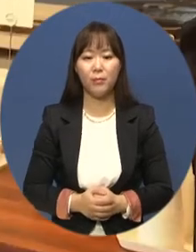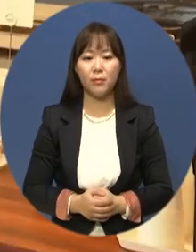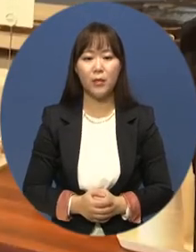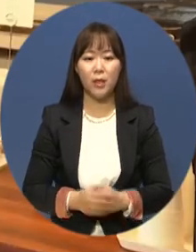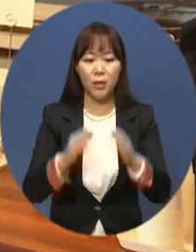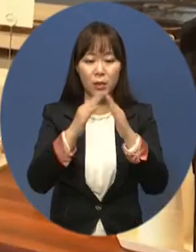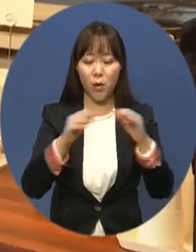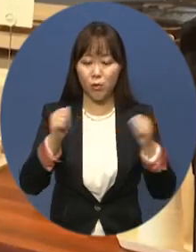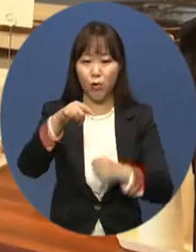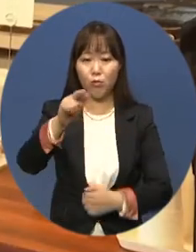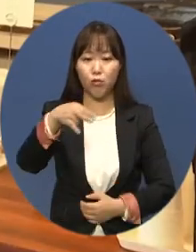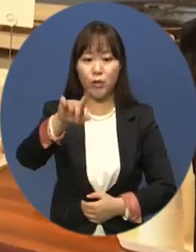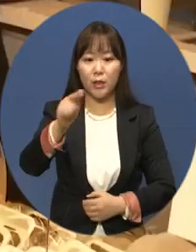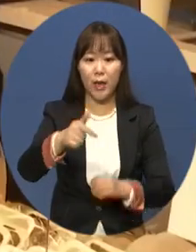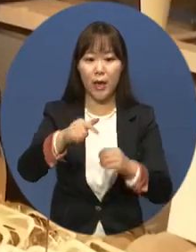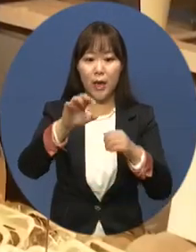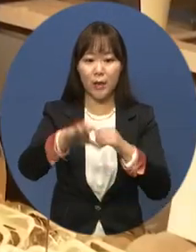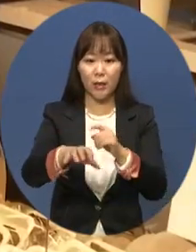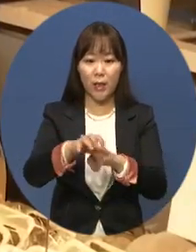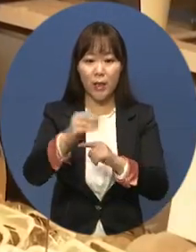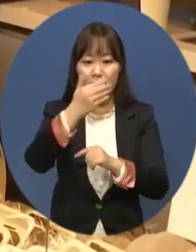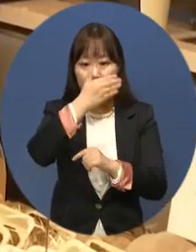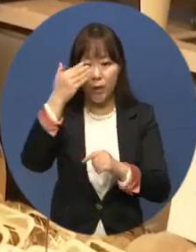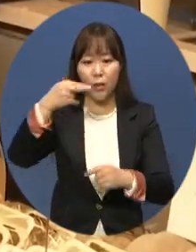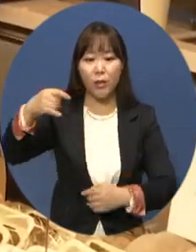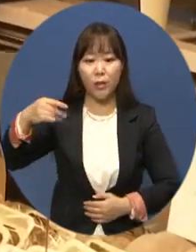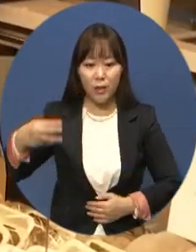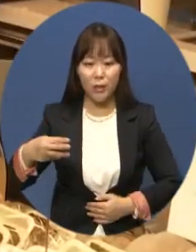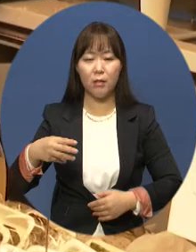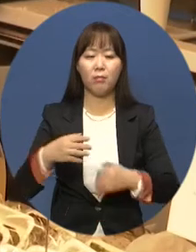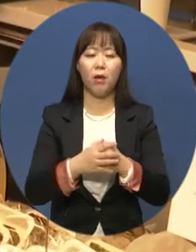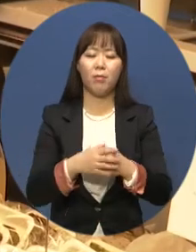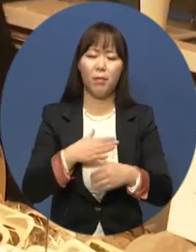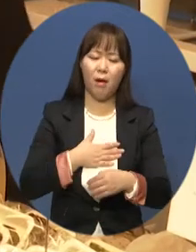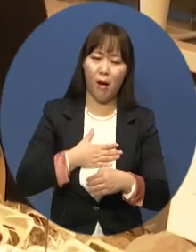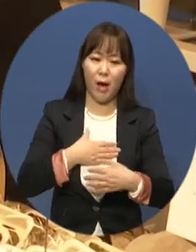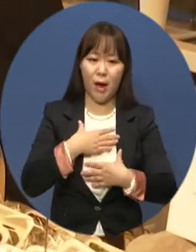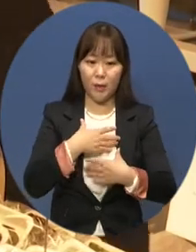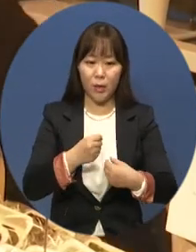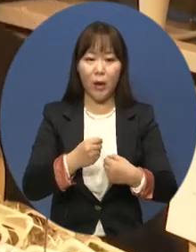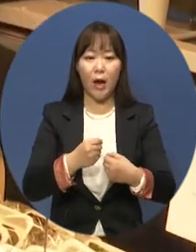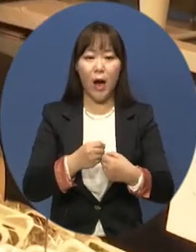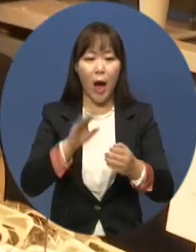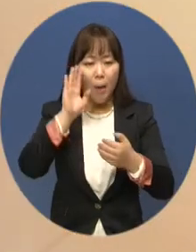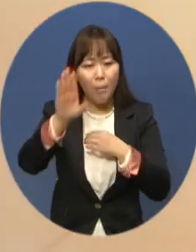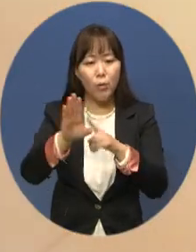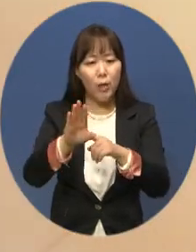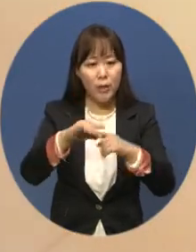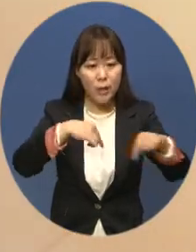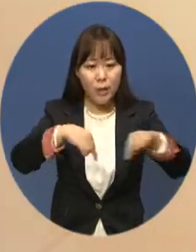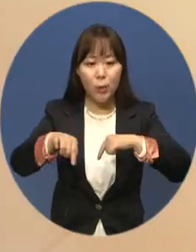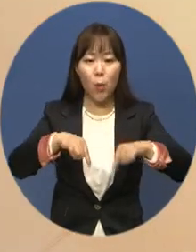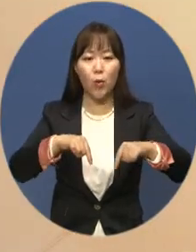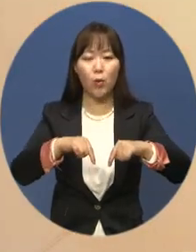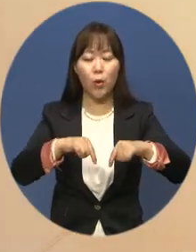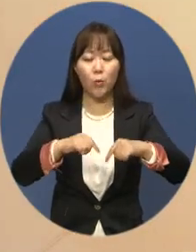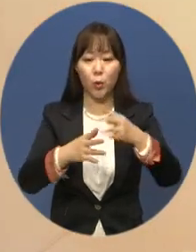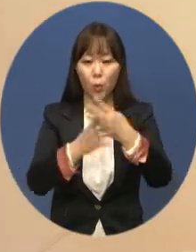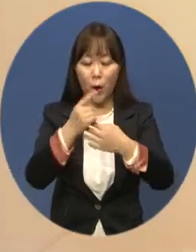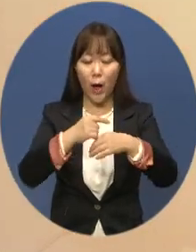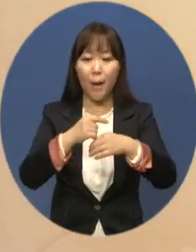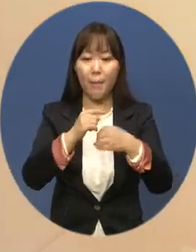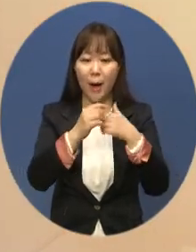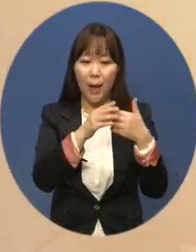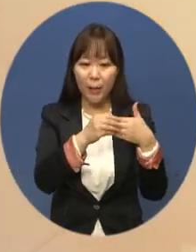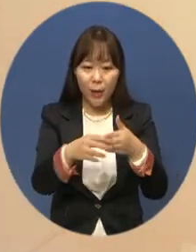전라북도 군산에 청년들은 지역 청년들의 심리 안정 및 회복과 진로지도 청년 정책 통합 안 낼 취업